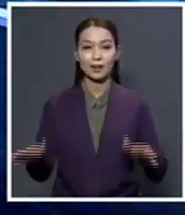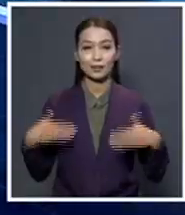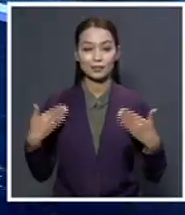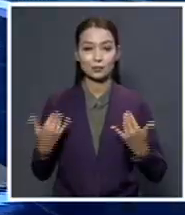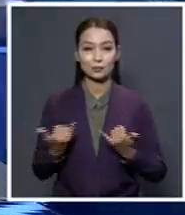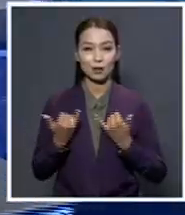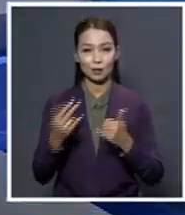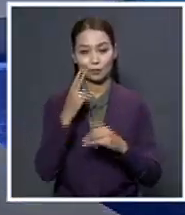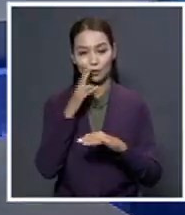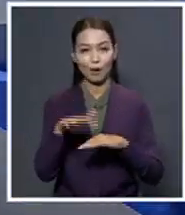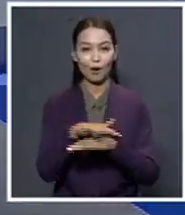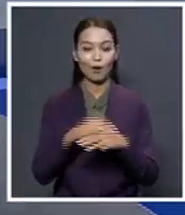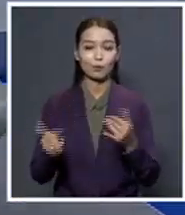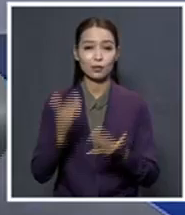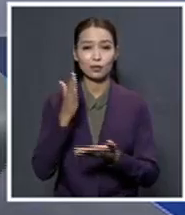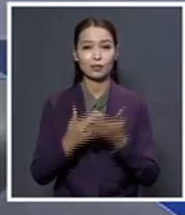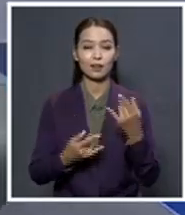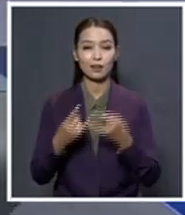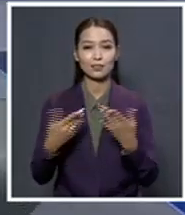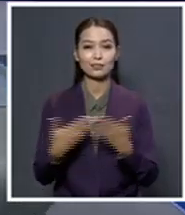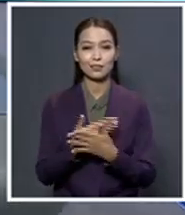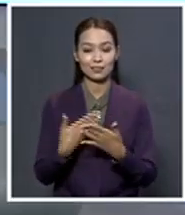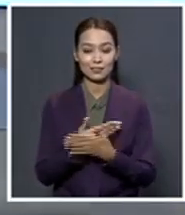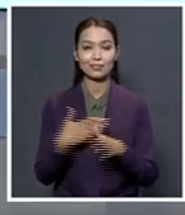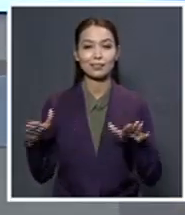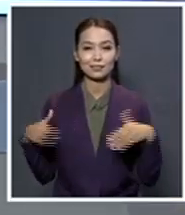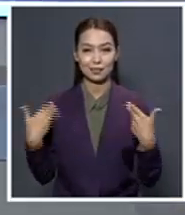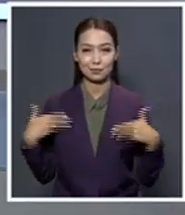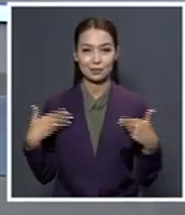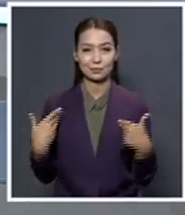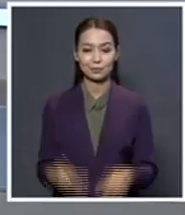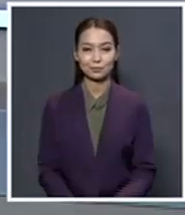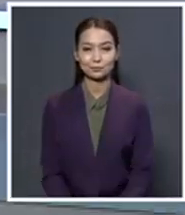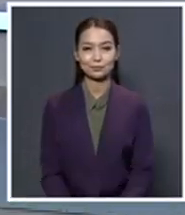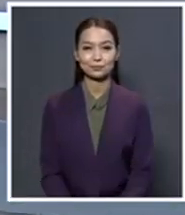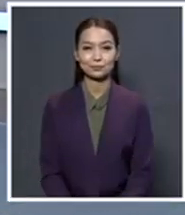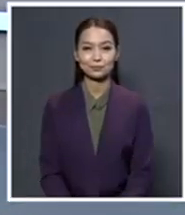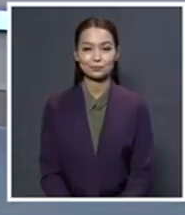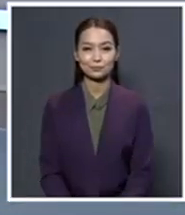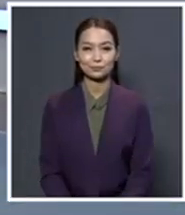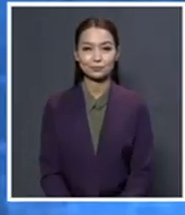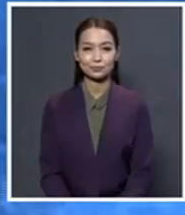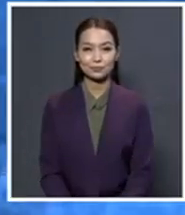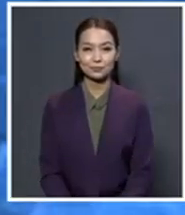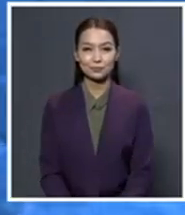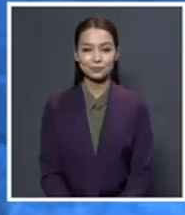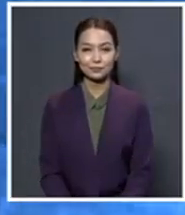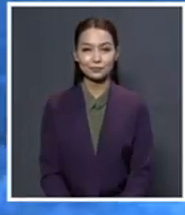Ассаламу алейкум, ардақты ағайын, тікелей эфирде ақпарат студияда Шерхан Жамбулұлы және сурдо аудармашы Айдана Өтегенова.